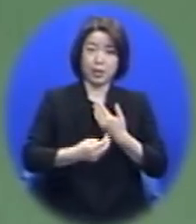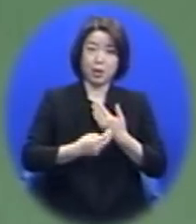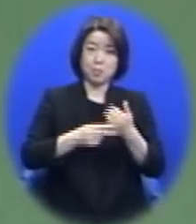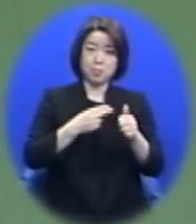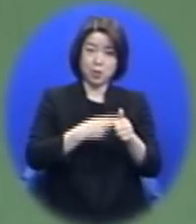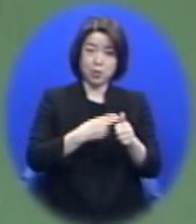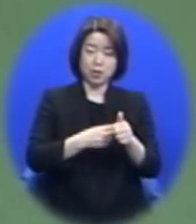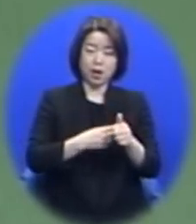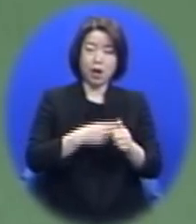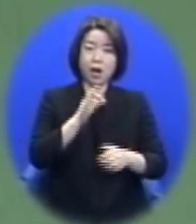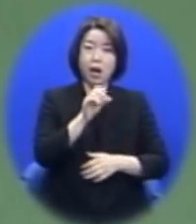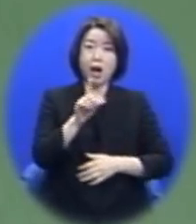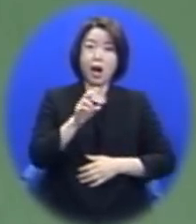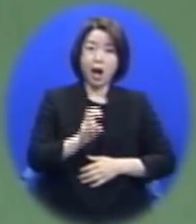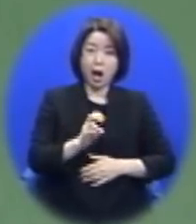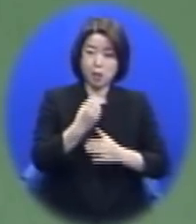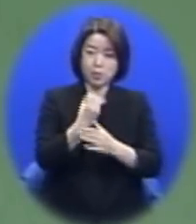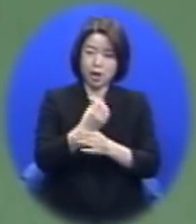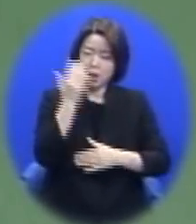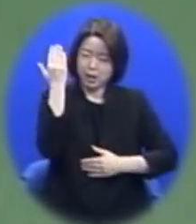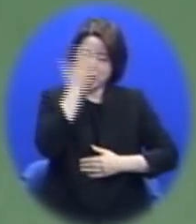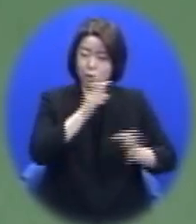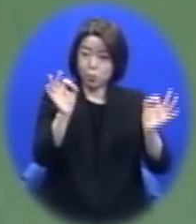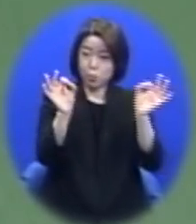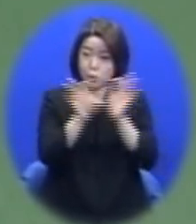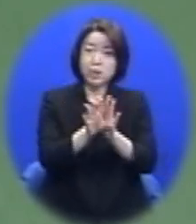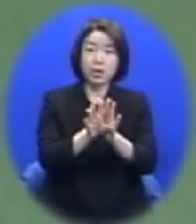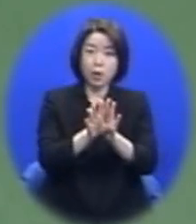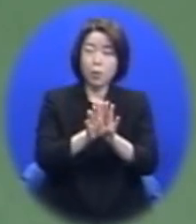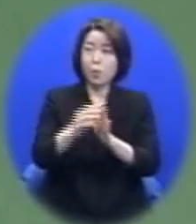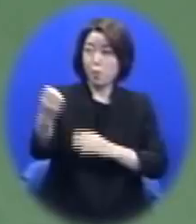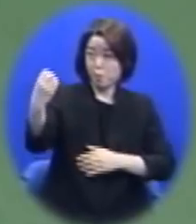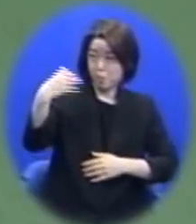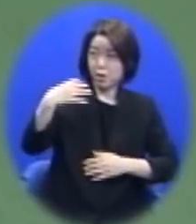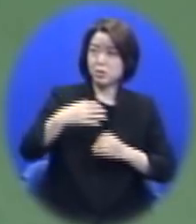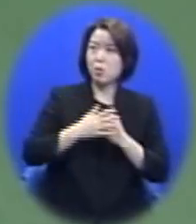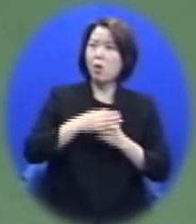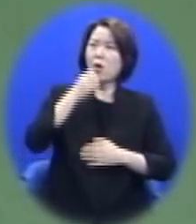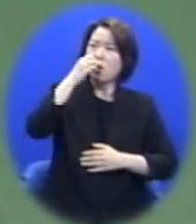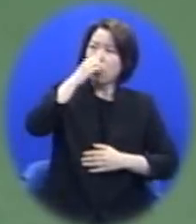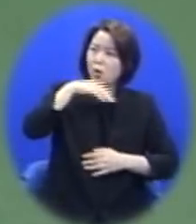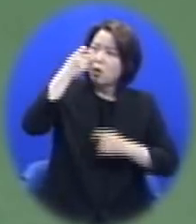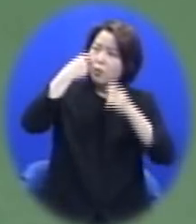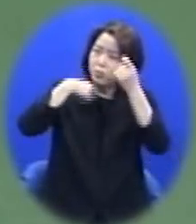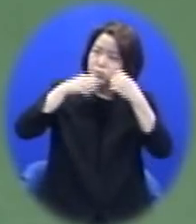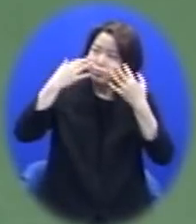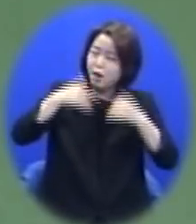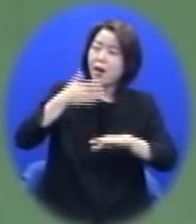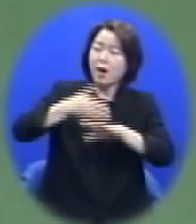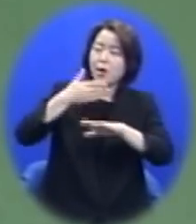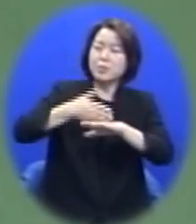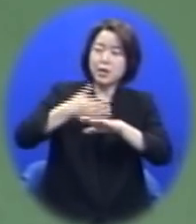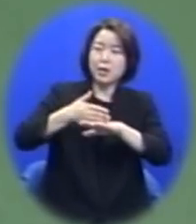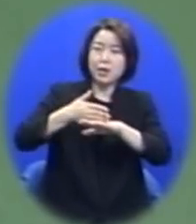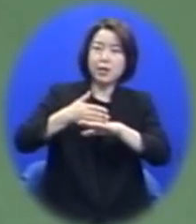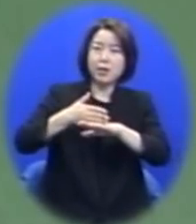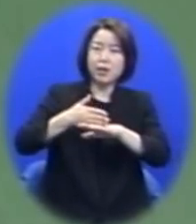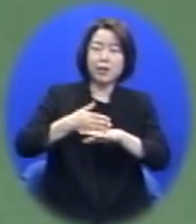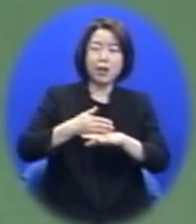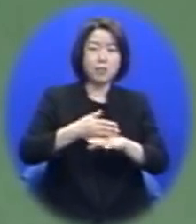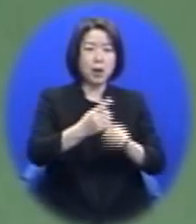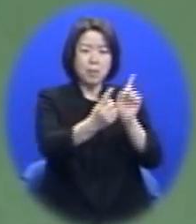깨끗이 사라졌습니다. 이런 이야기를 들으면 그냥 눈물이 쏟아지고 감사합니다.